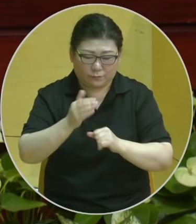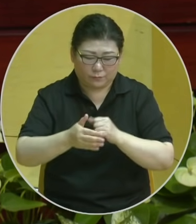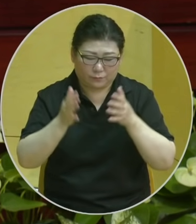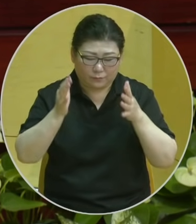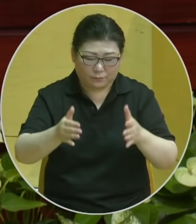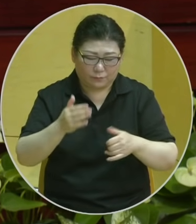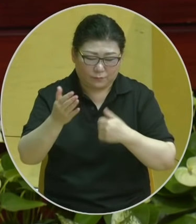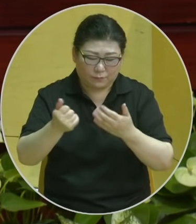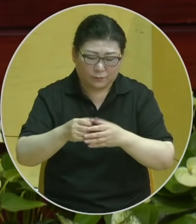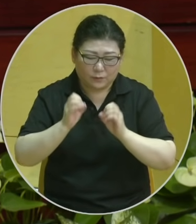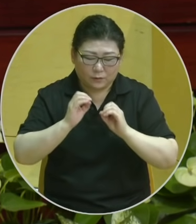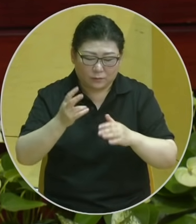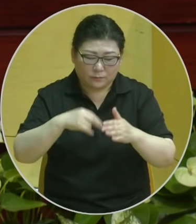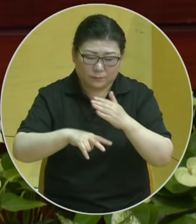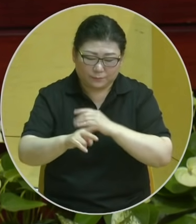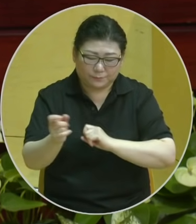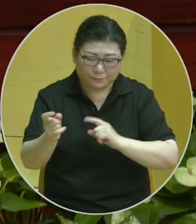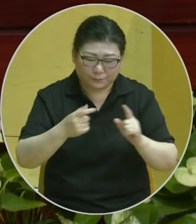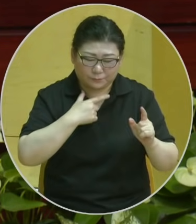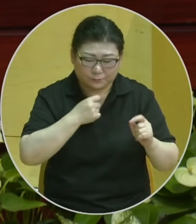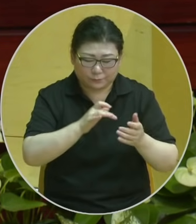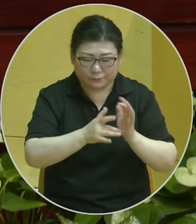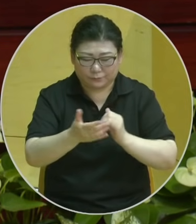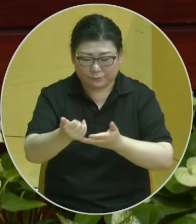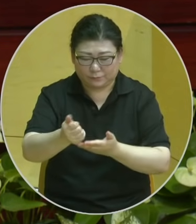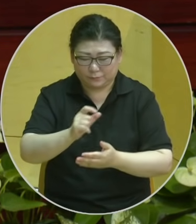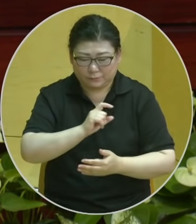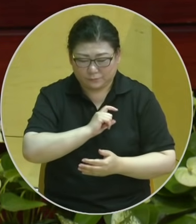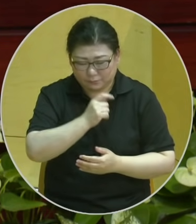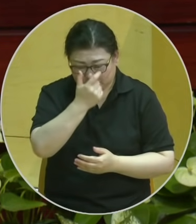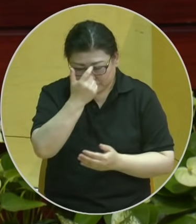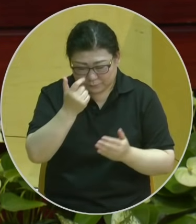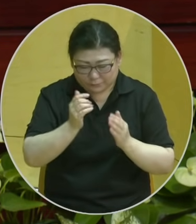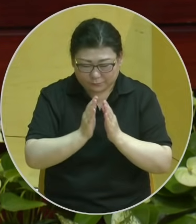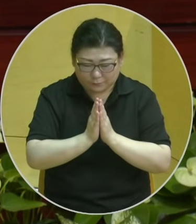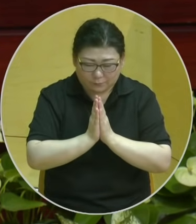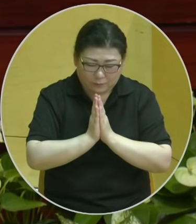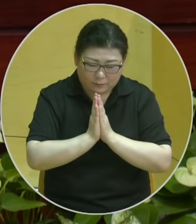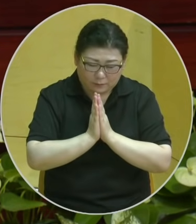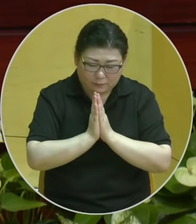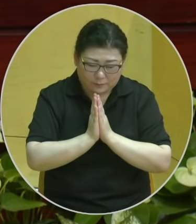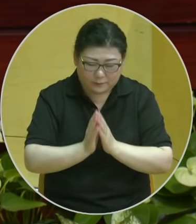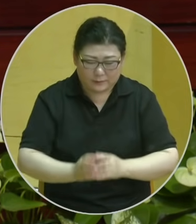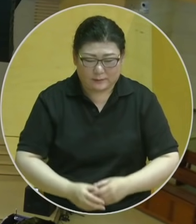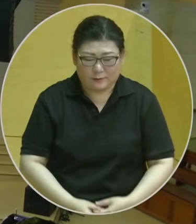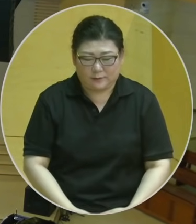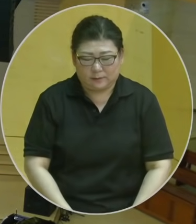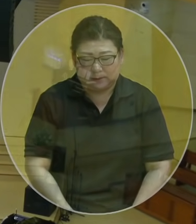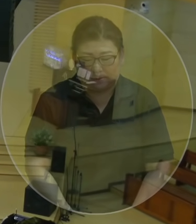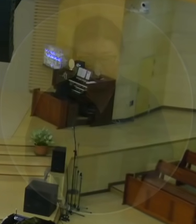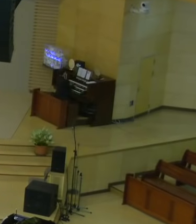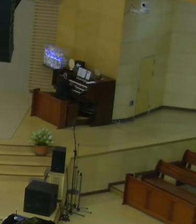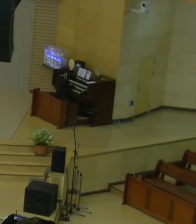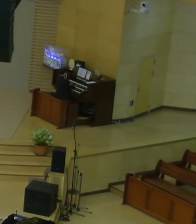우리 가운데 회복되기를 소원하며 예수님의 이름으로 기원하옵나이다. 아멘.